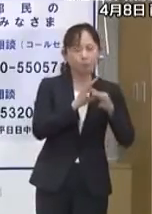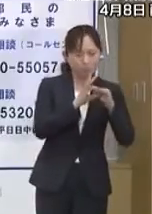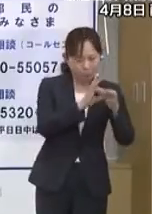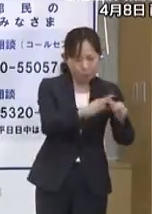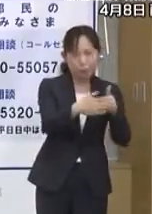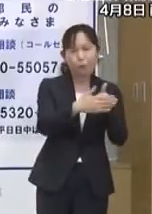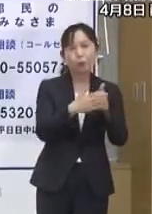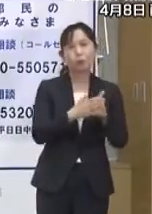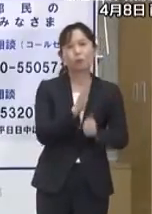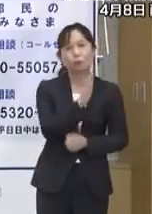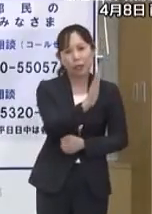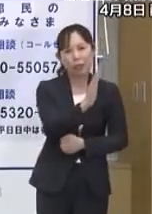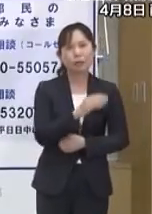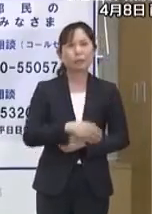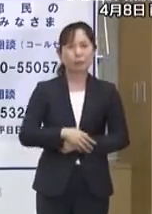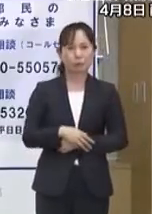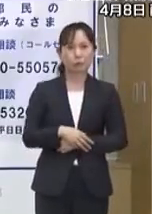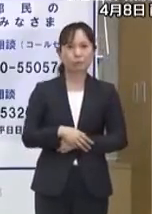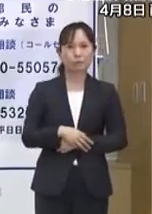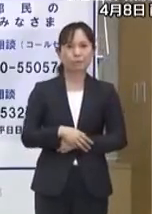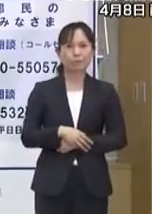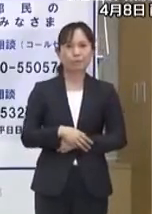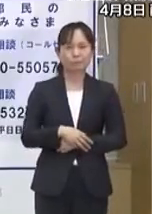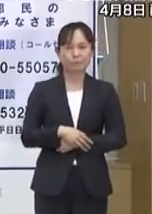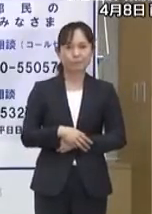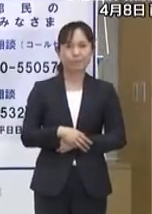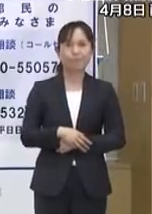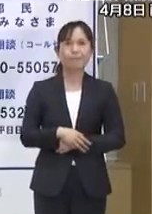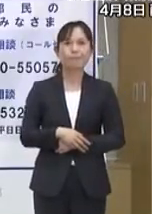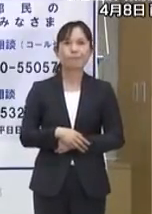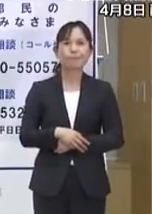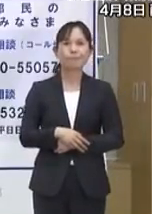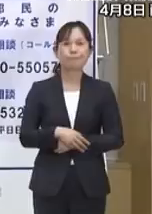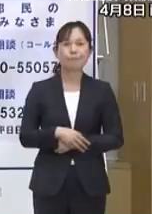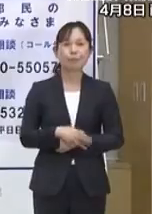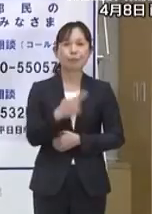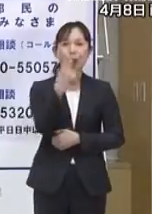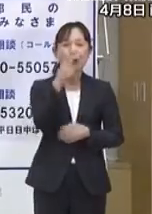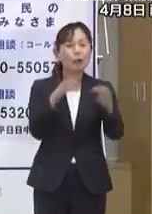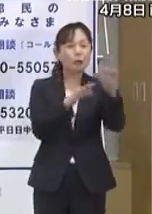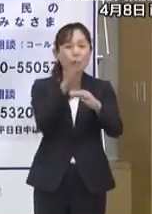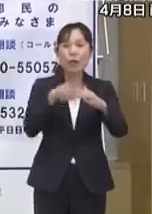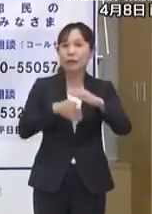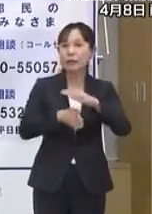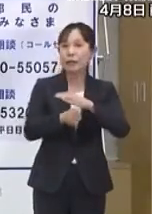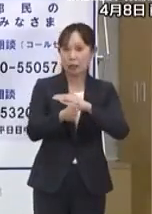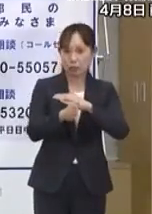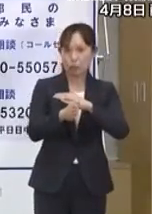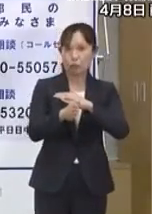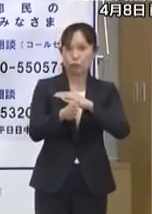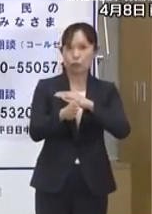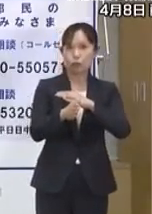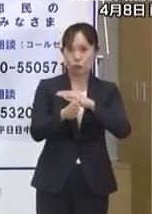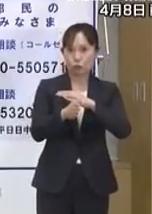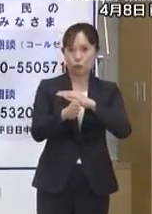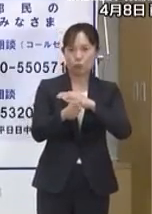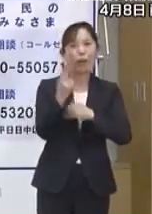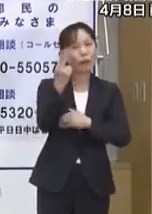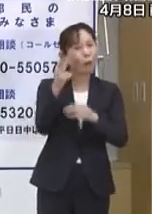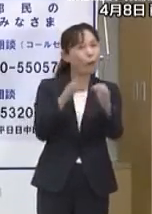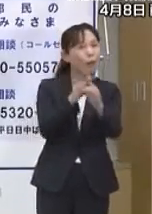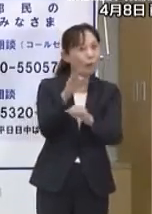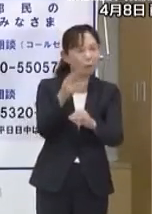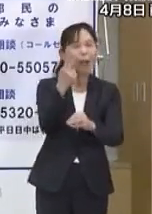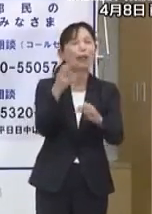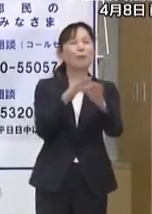願いを申し上げますでわかりや聖霊としてご紹介しておきますが投影地下鉄コレとが営業との営業だ